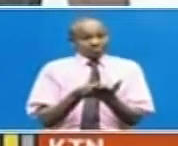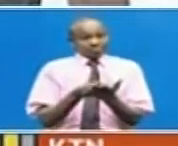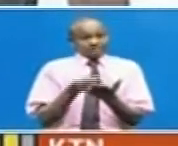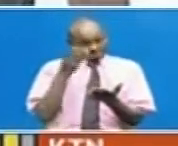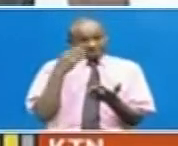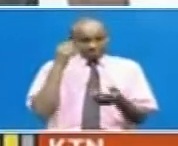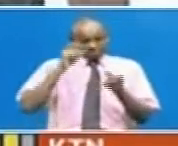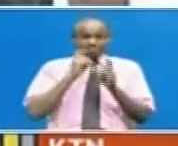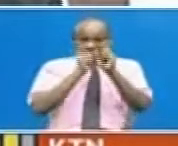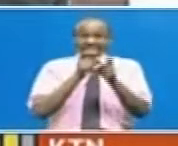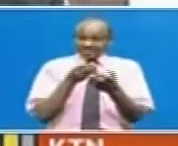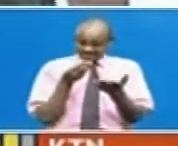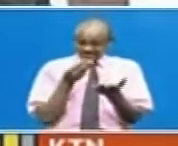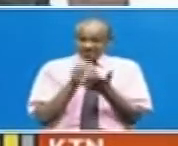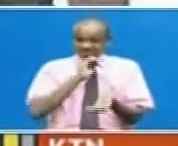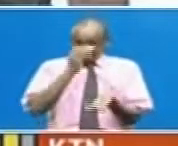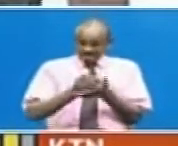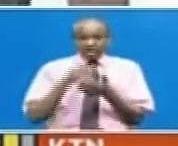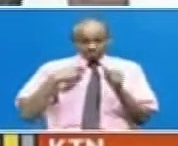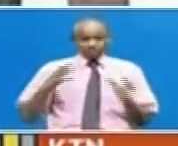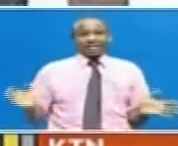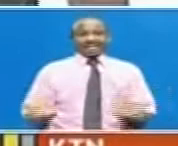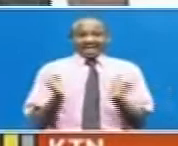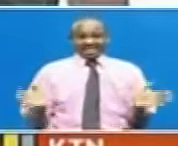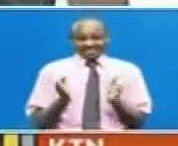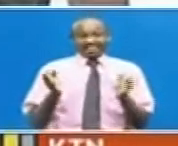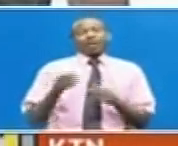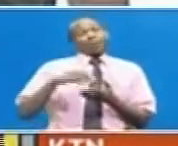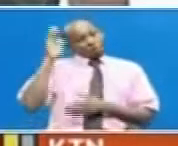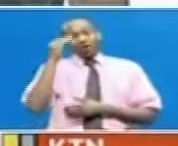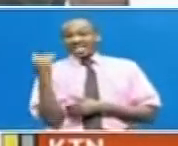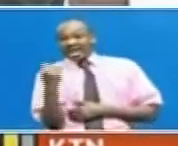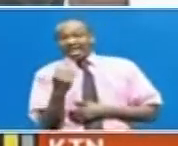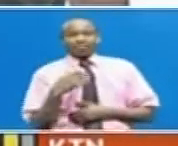prize fund we should encourage more youngsters.